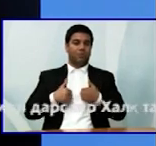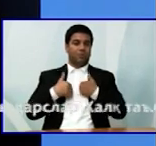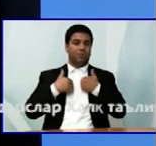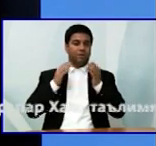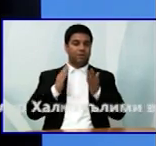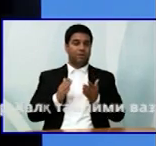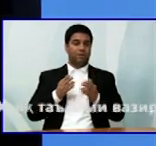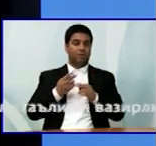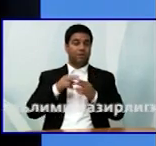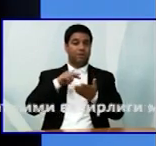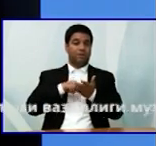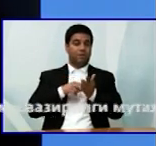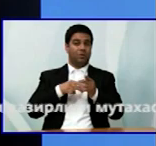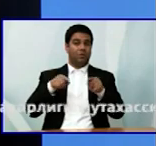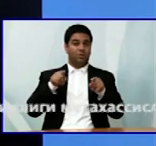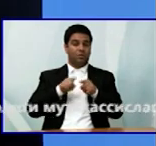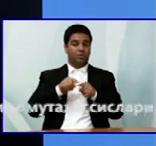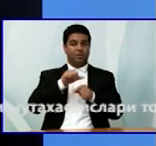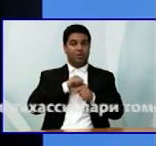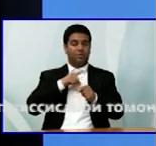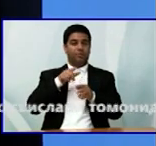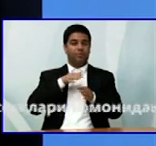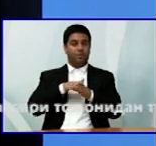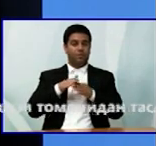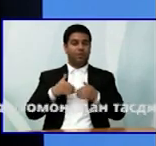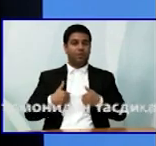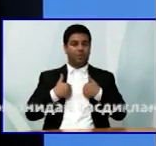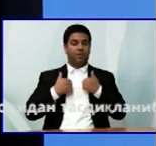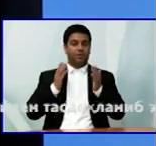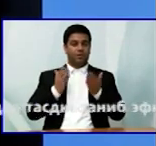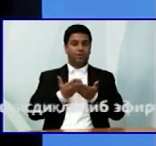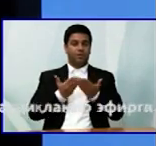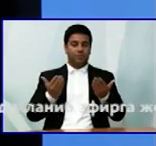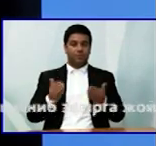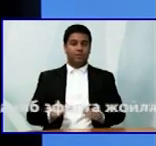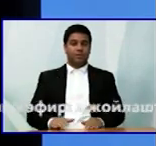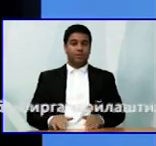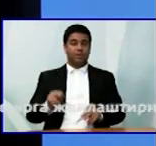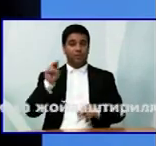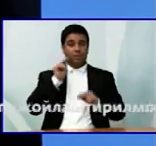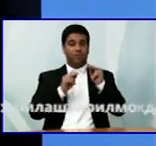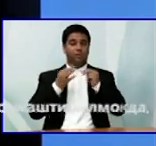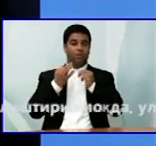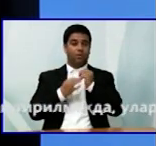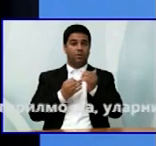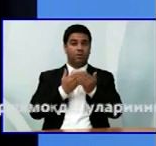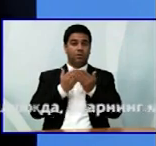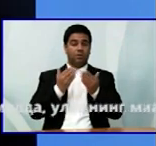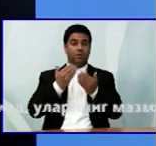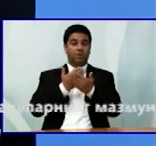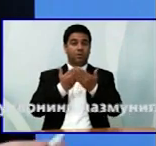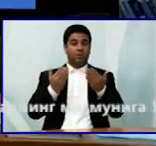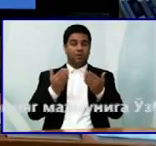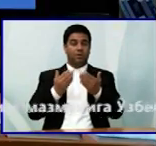harakat qiling. Rejani ham mustaqil ravishda tuzishga harakat qiling. Darsimizning oxirida